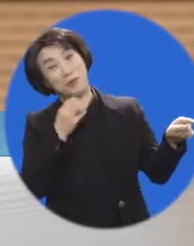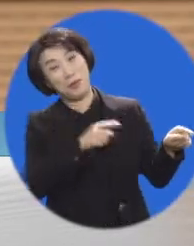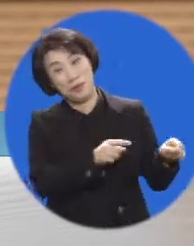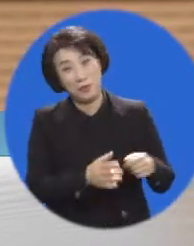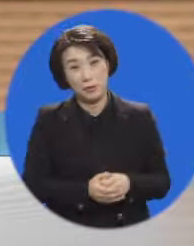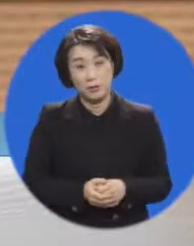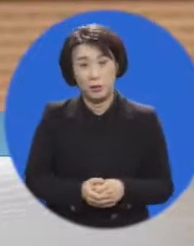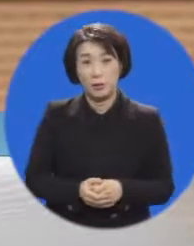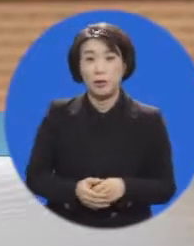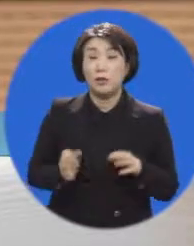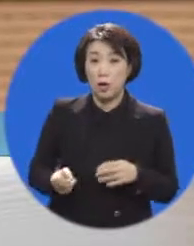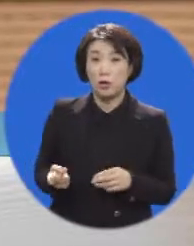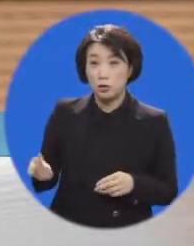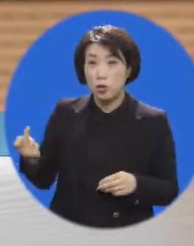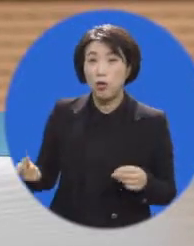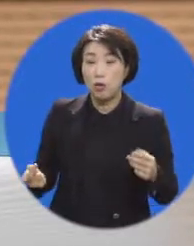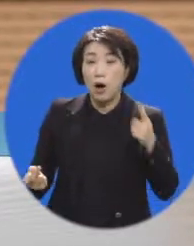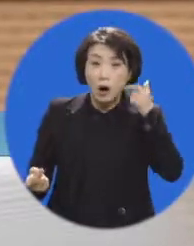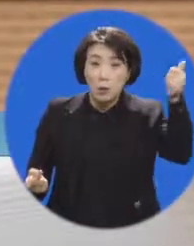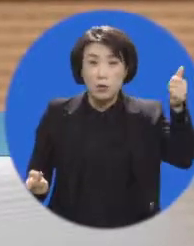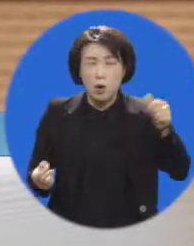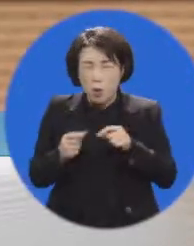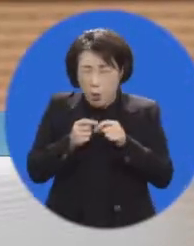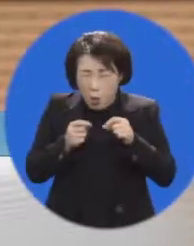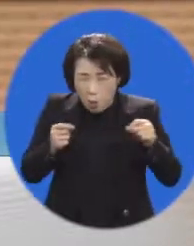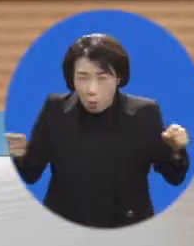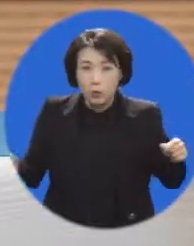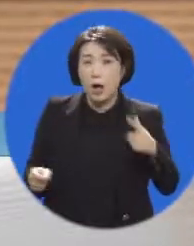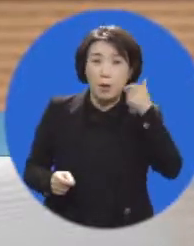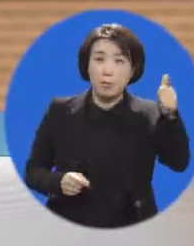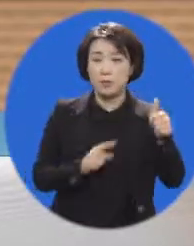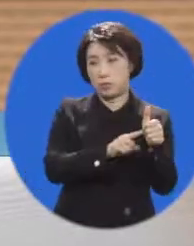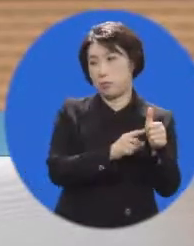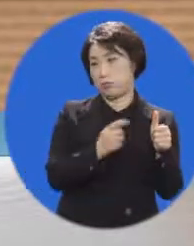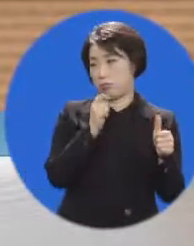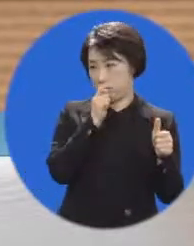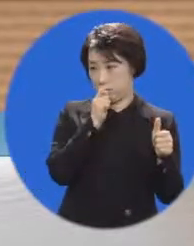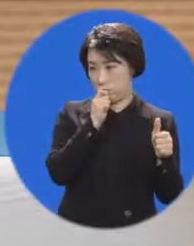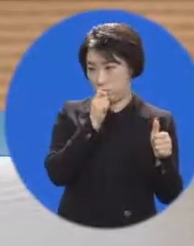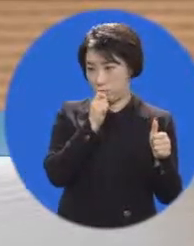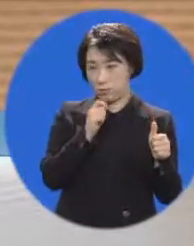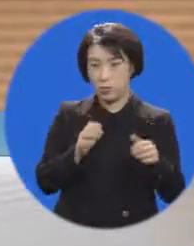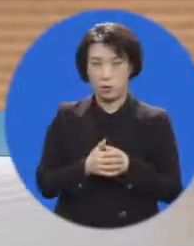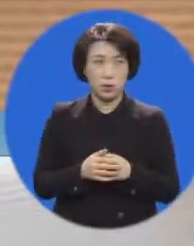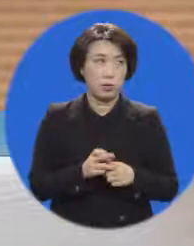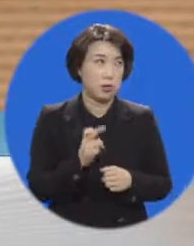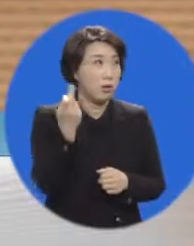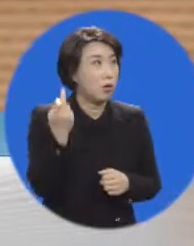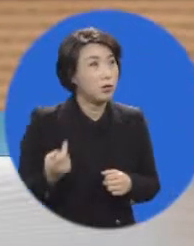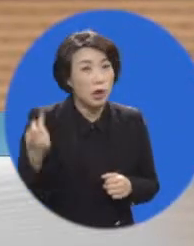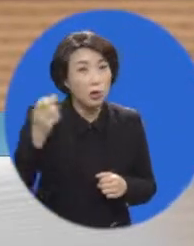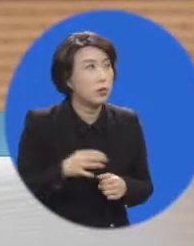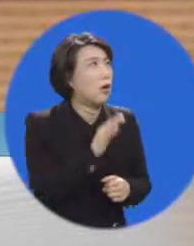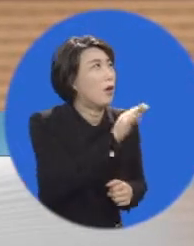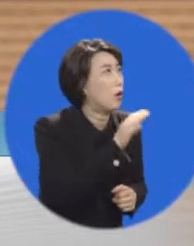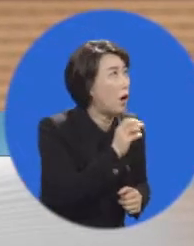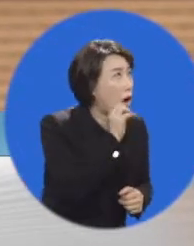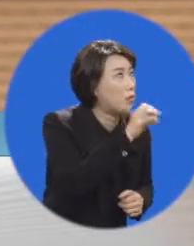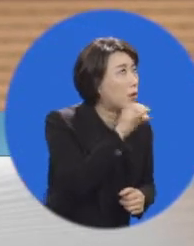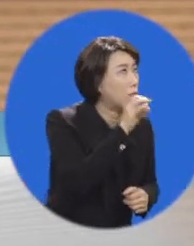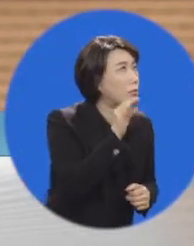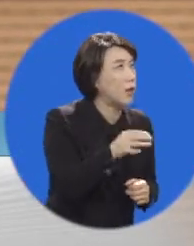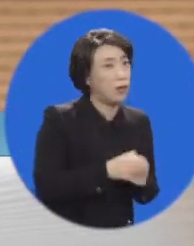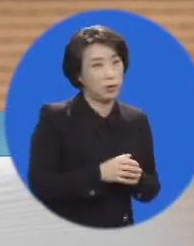응? 형님하고 얼마나 오랫동안 아버지가 말씀만 안 하셨는지 몰라요. 아무리 말을 걸어도 말씀을 안 하셔요